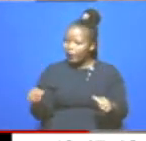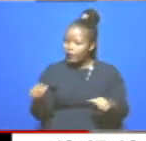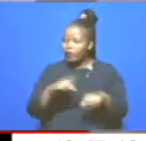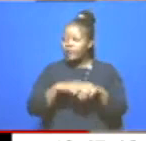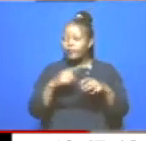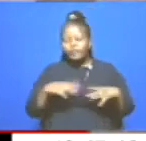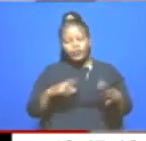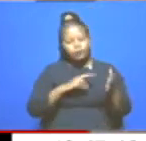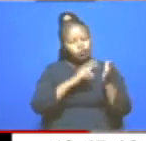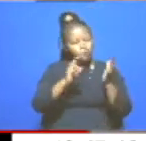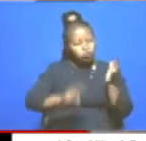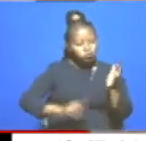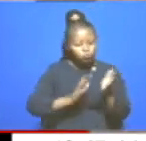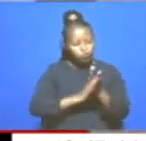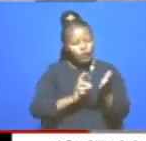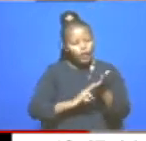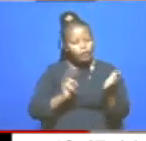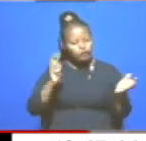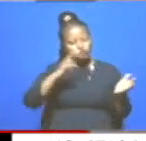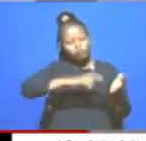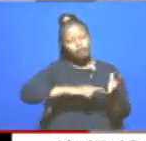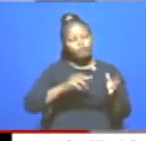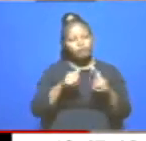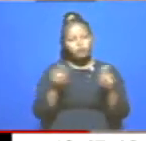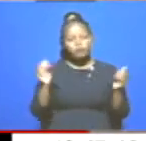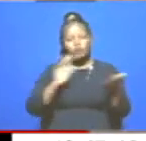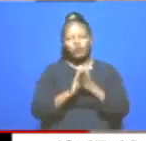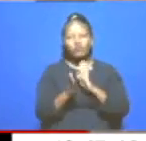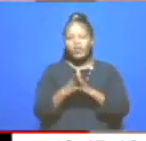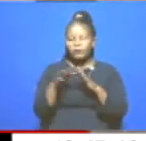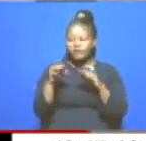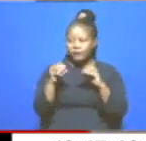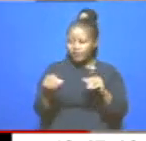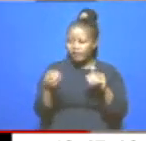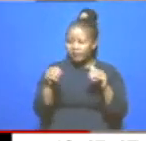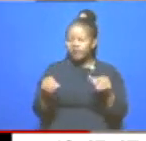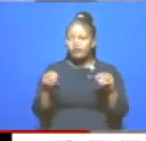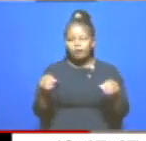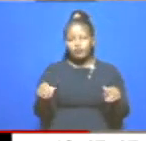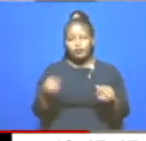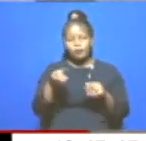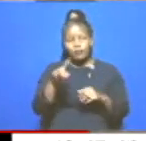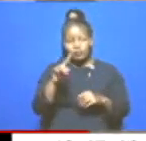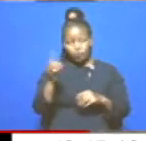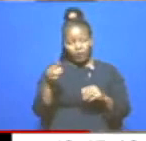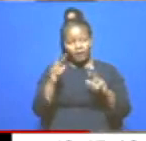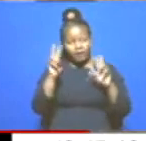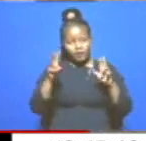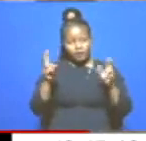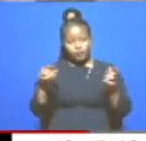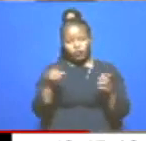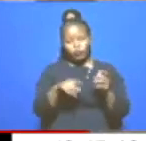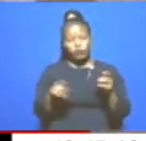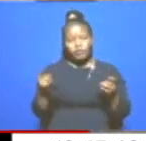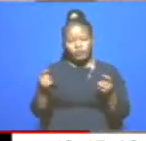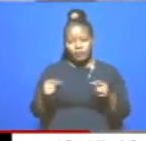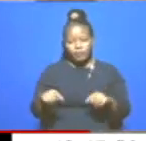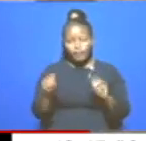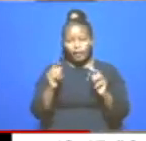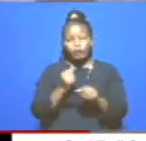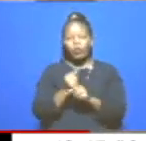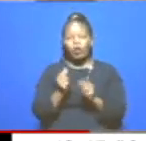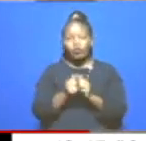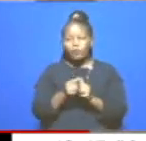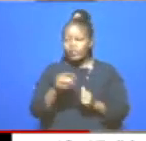kubodi boti zao wakiwa safi bila kukanyaga matope. Kwa hivyo hiyo ni swala moja ambalo tunajaribu kusaidiana na serikali